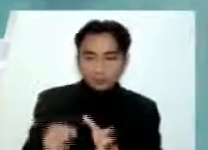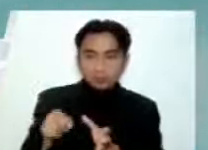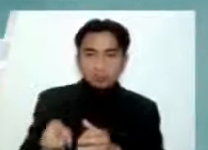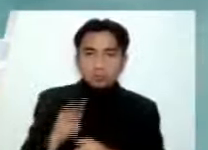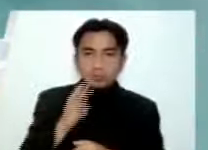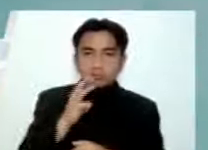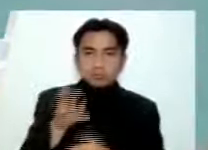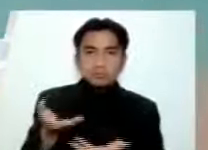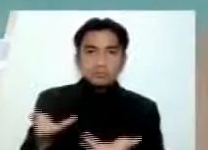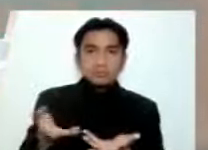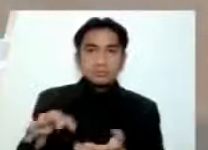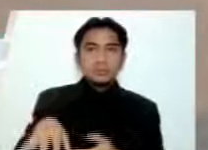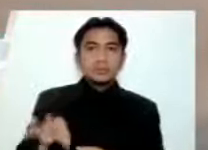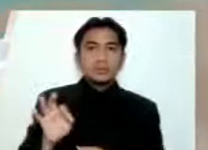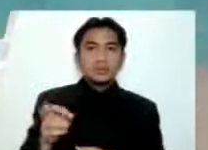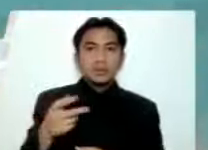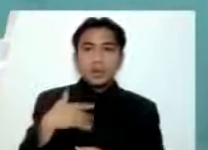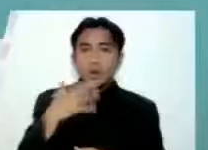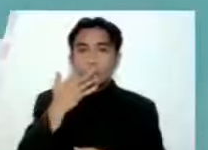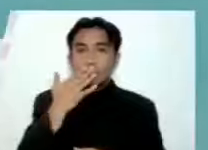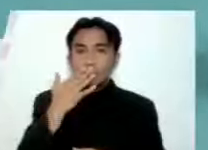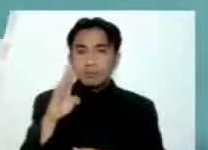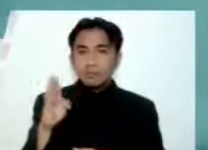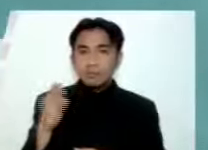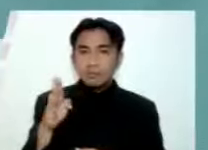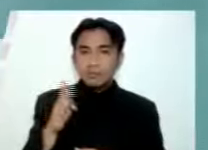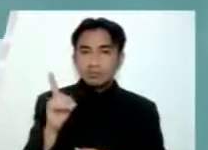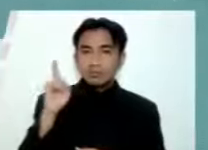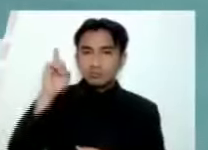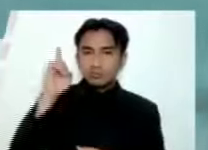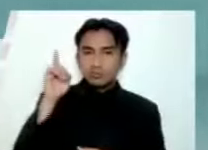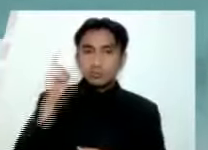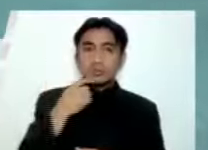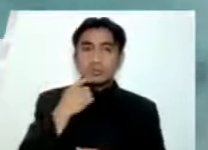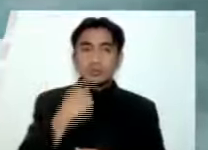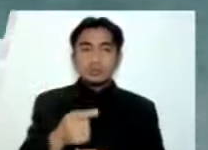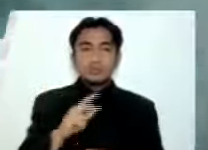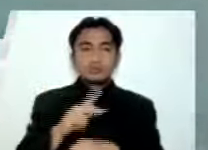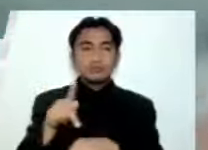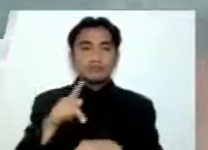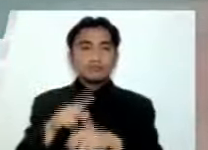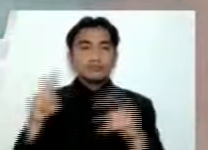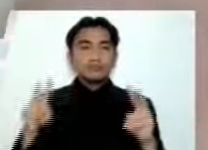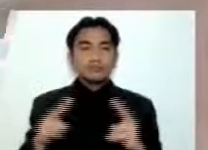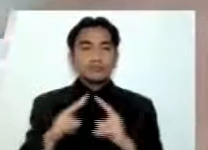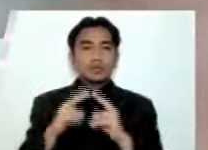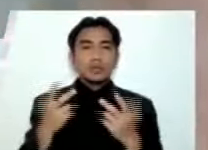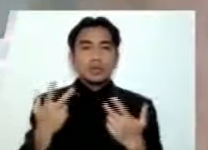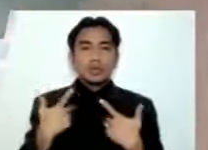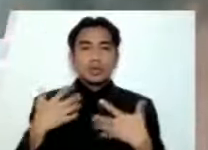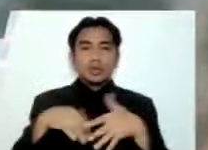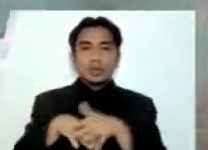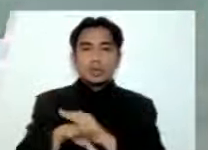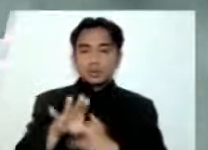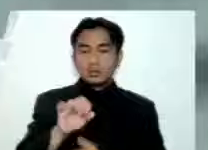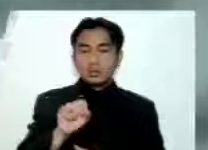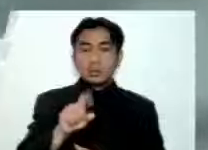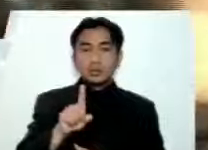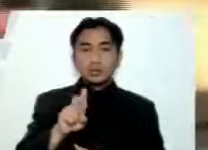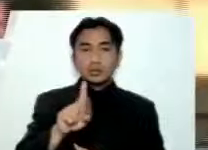City, nagkulay asul. Ayon sa VVOX, posibleng nahaluan ng sulfur-rich volcanic ash ang